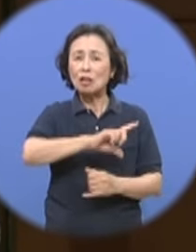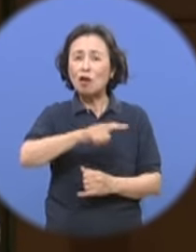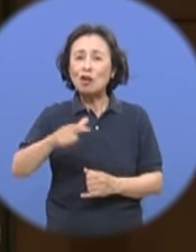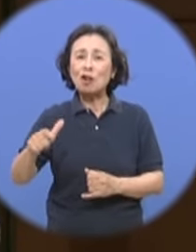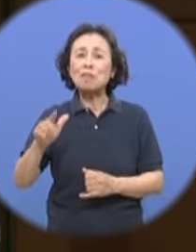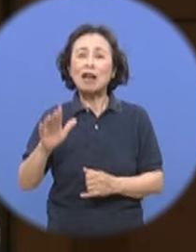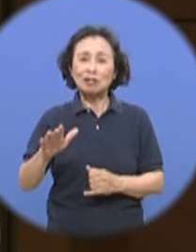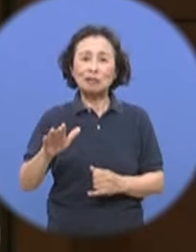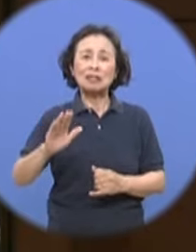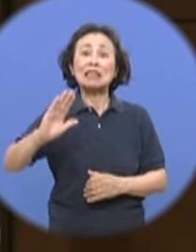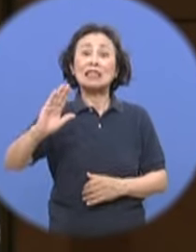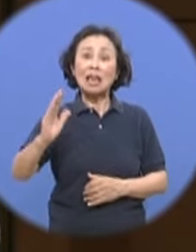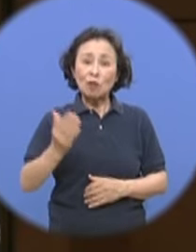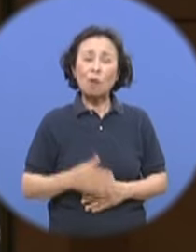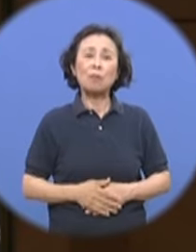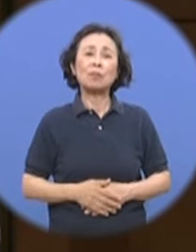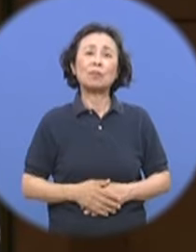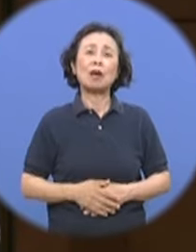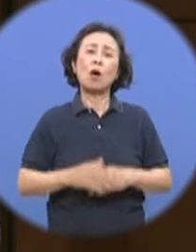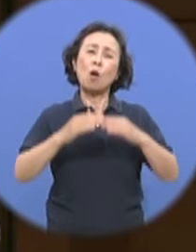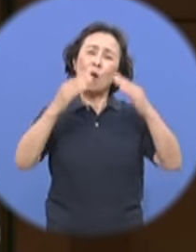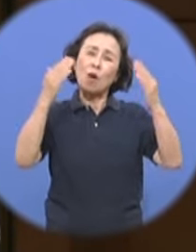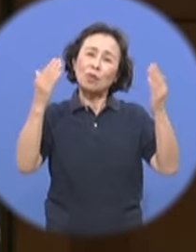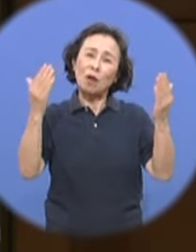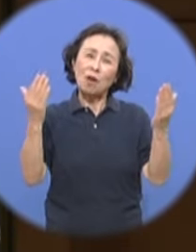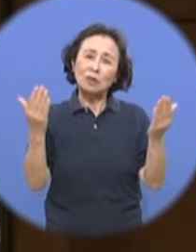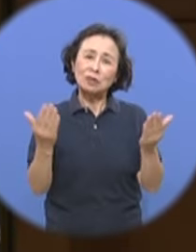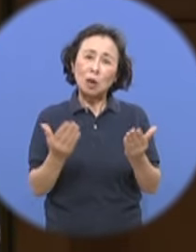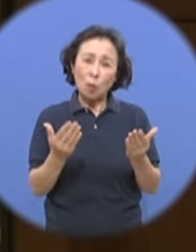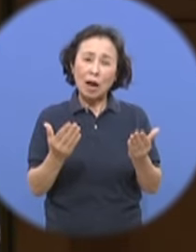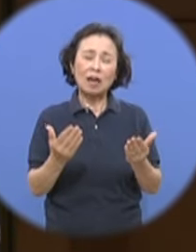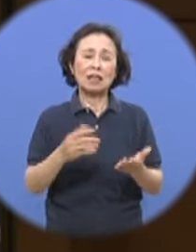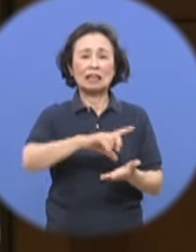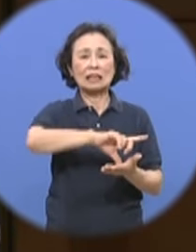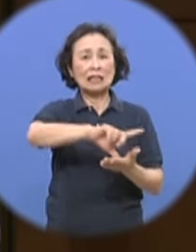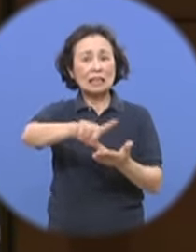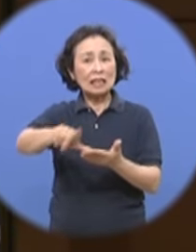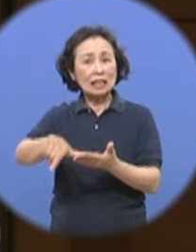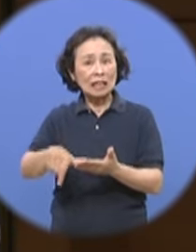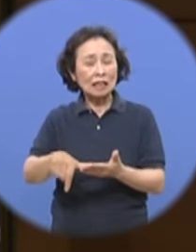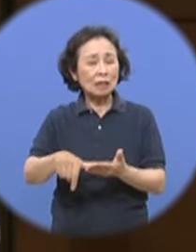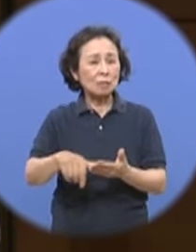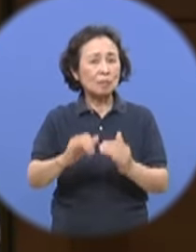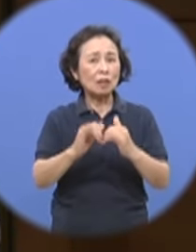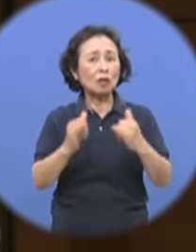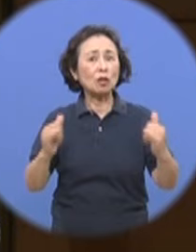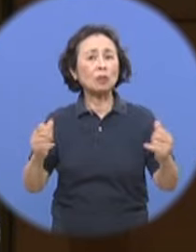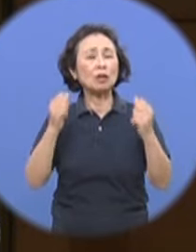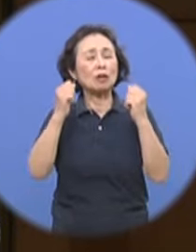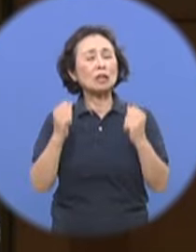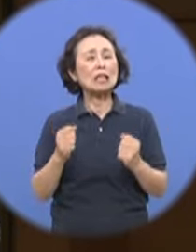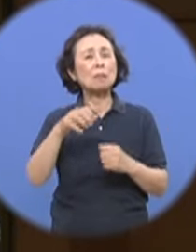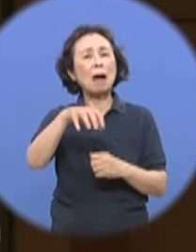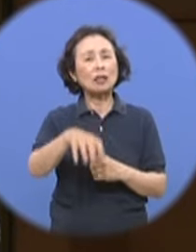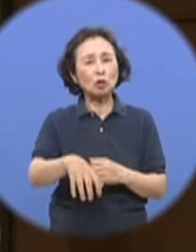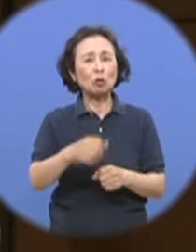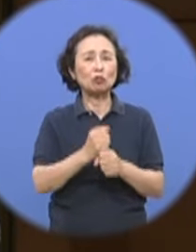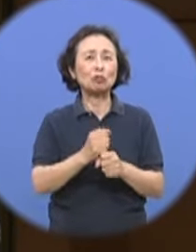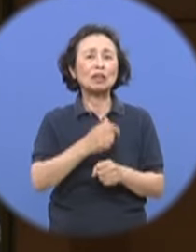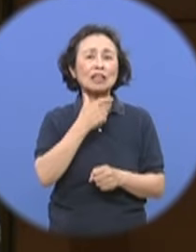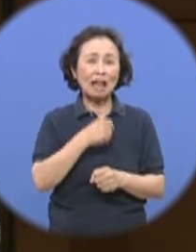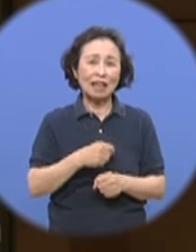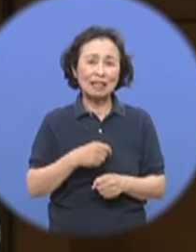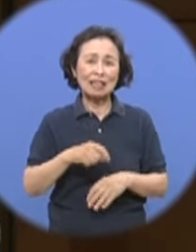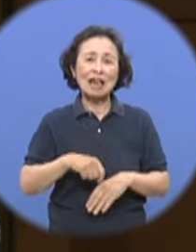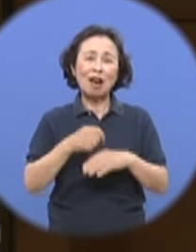にはくくれませんけれども、まあ、多くの方はやっぱ地域のみんなの居場所を作りたい、みんなが気軽に